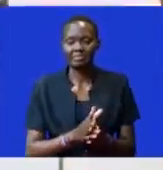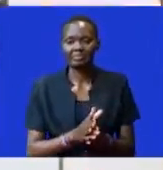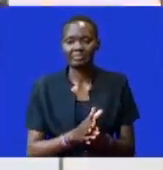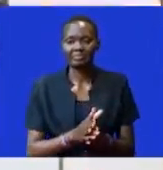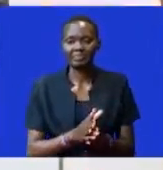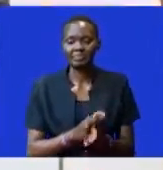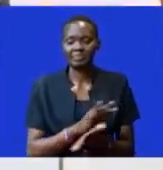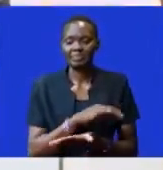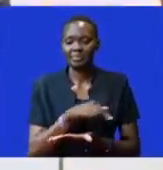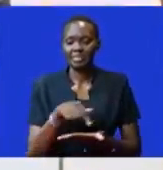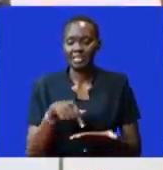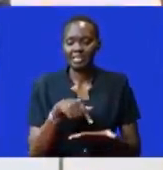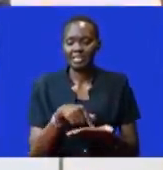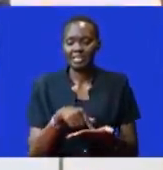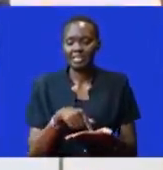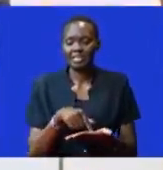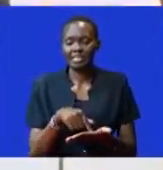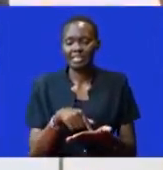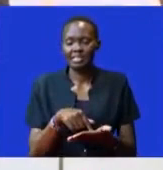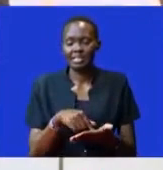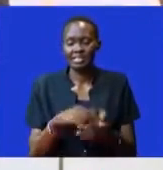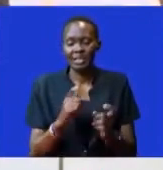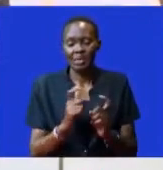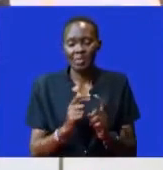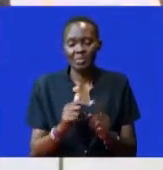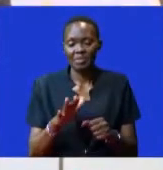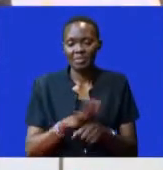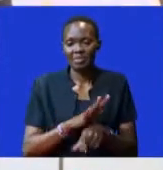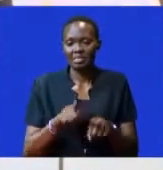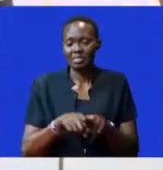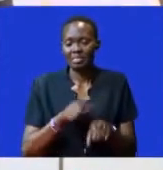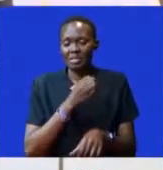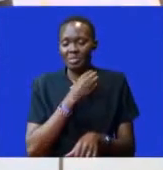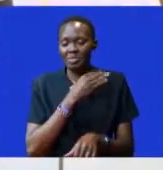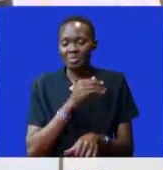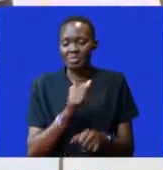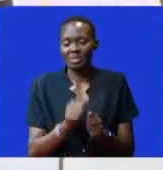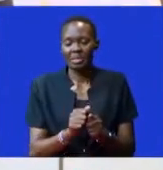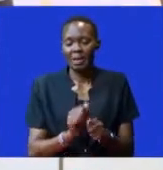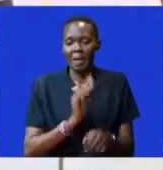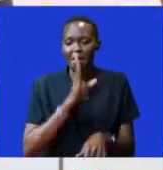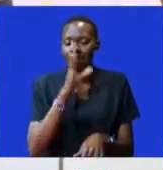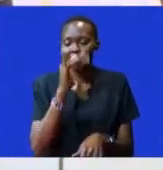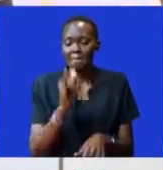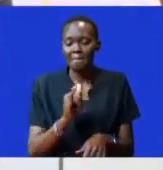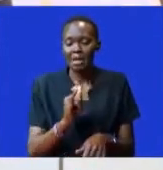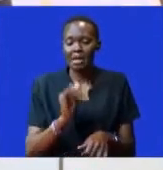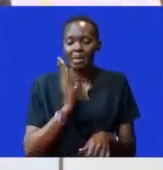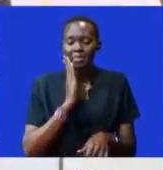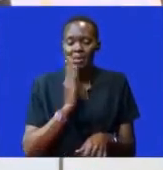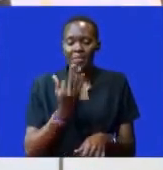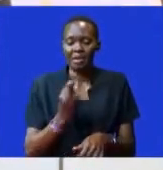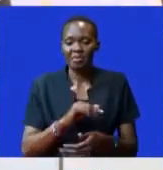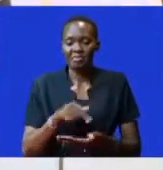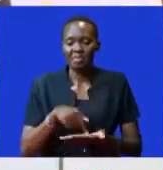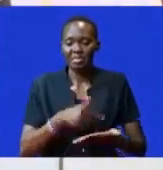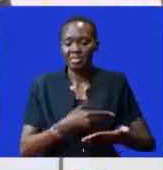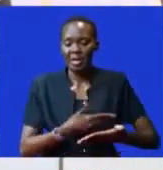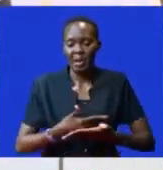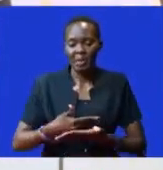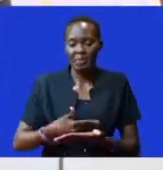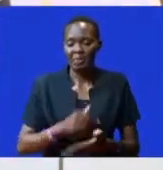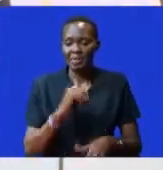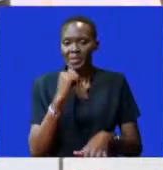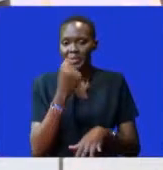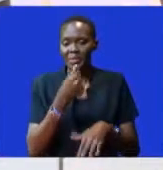Mogi, mano koro bedo ni e ywak kendo lit ma bende ogol koda mama Frida Awuor, ma bende en min nyathini eri matin kendo ma kidoro, ma